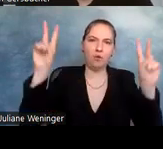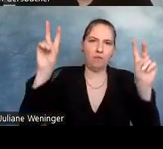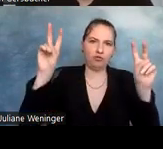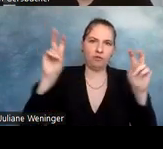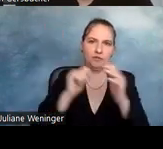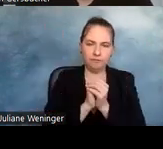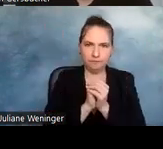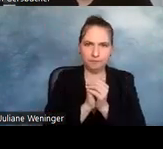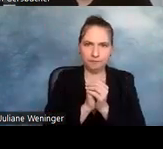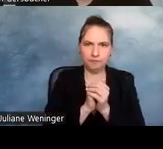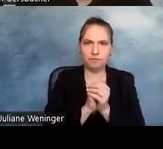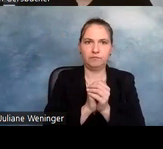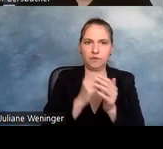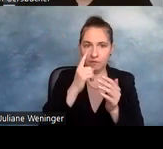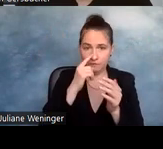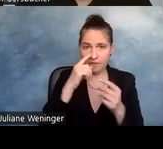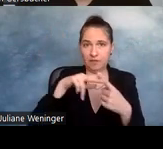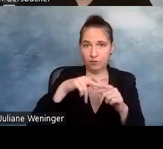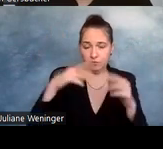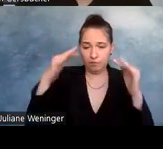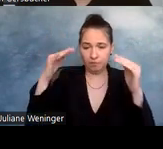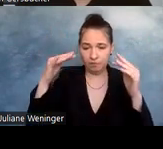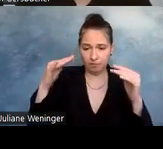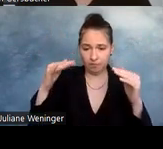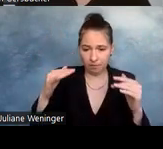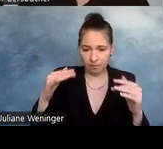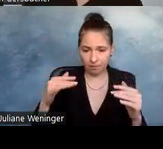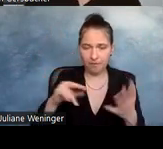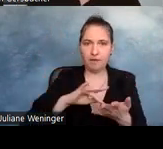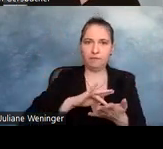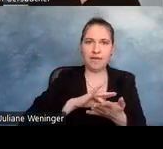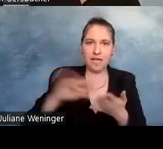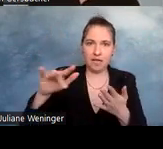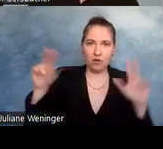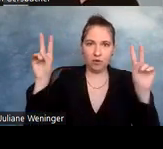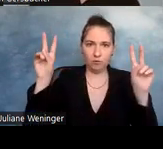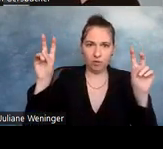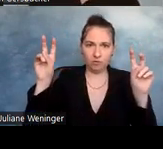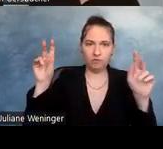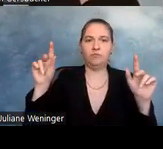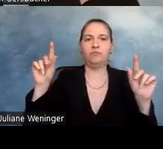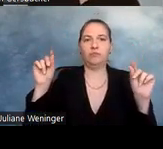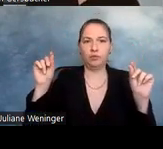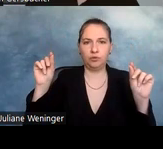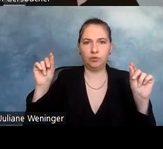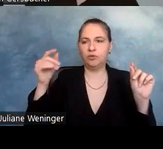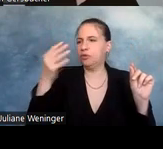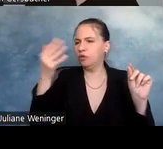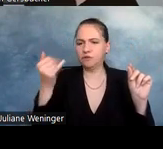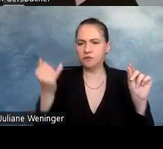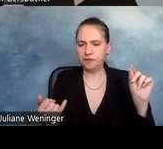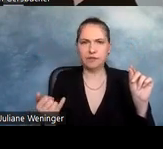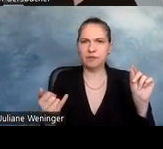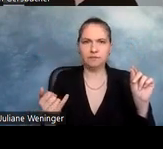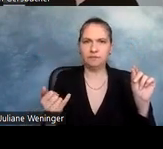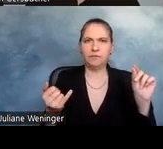man das laufen lässt und dann kommt der Fehler Empty Headings, das heißt, dass irgendwo im Markup hat man eine Überschrift definiert und hat es